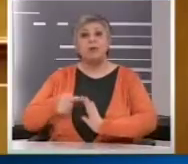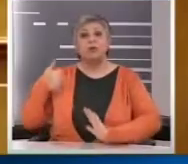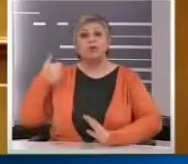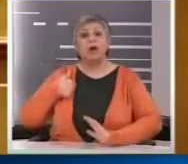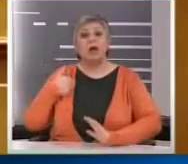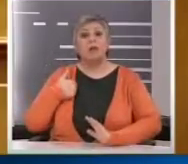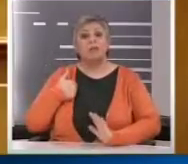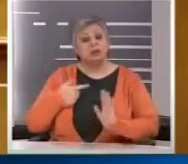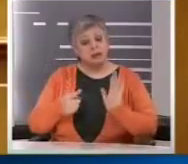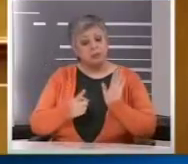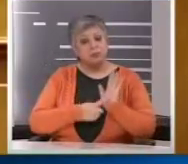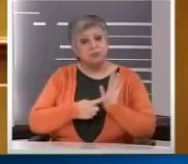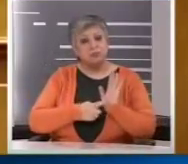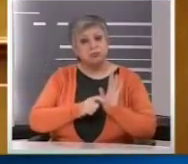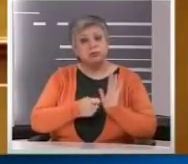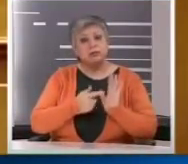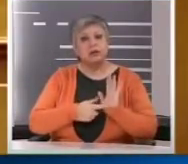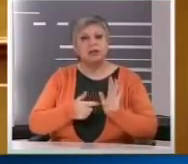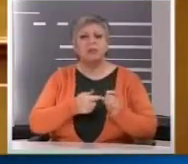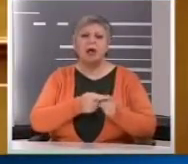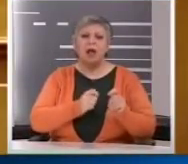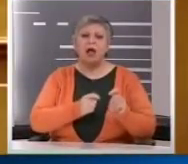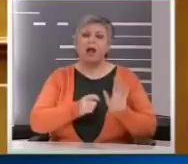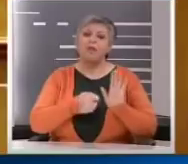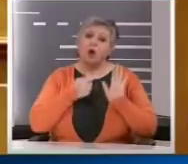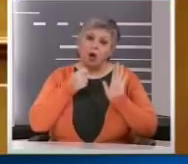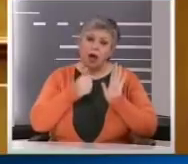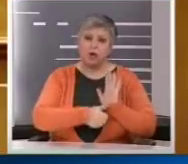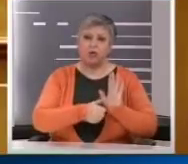νομοθετήσαμε και εφαρμόζεται να μπορεί οι περιφέρειες